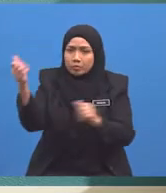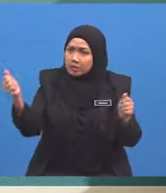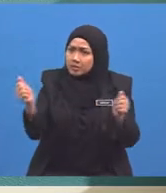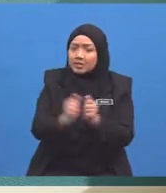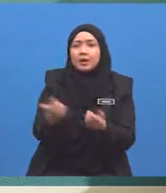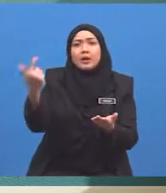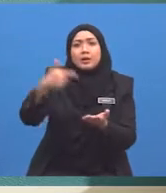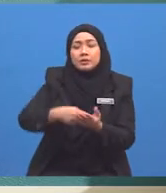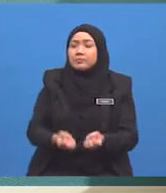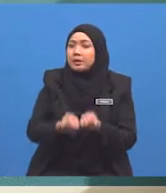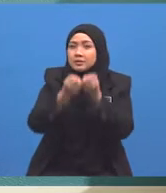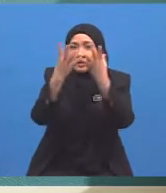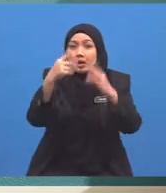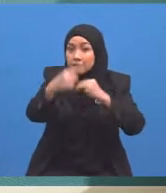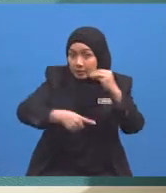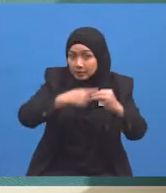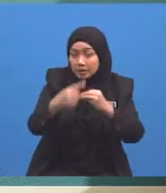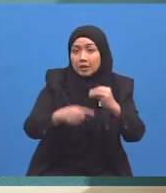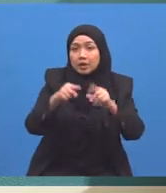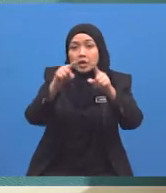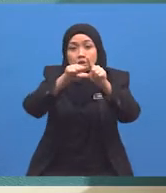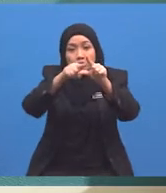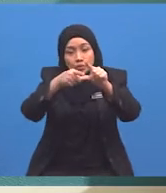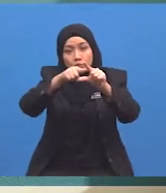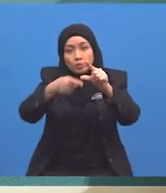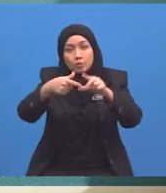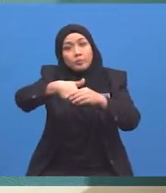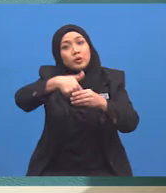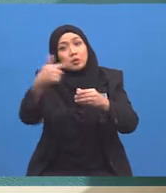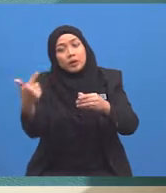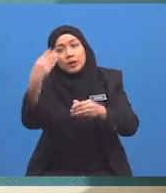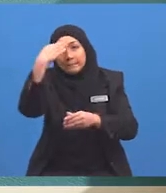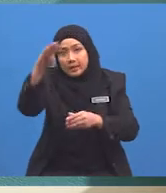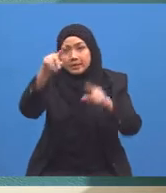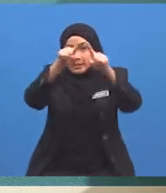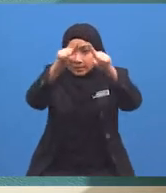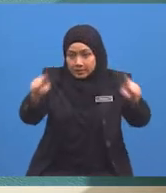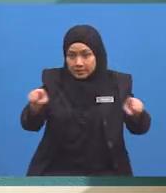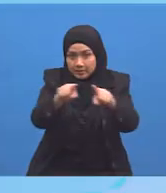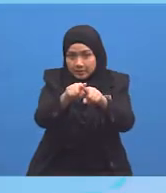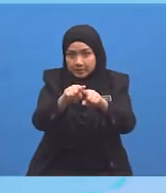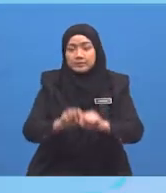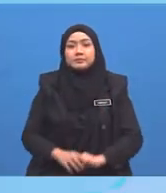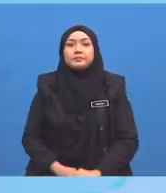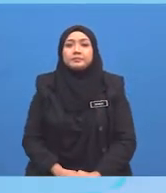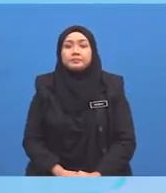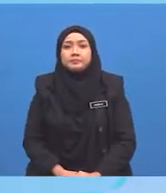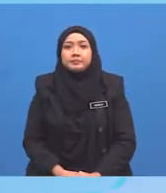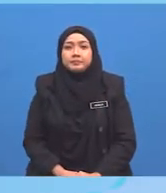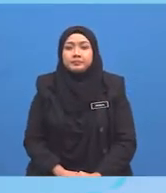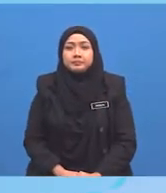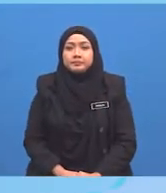lebih lanjut mengenai sudut peluaran bagi segi tiga.